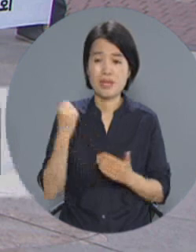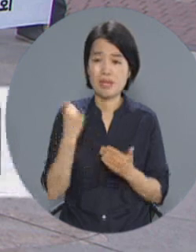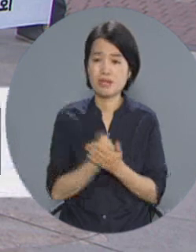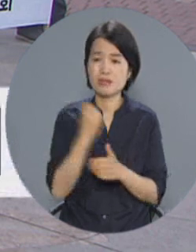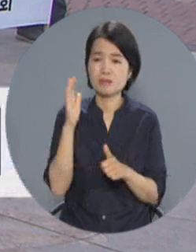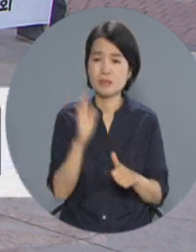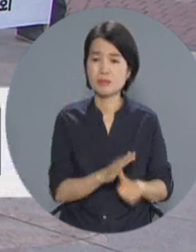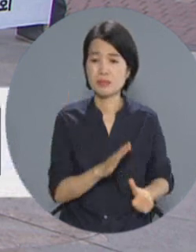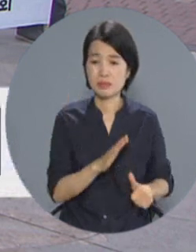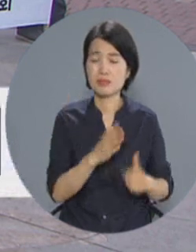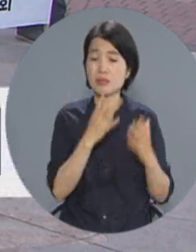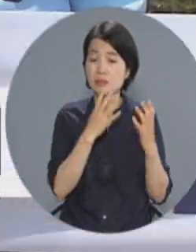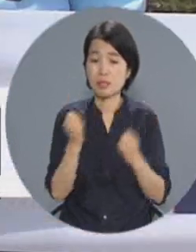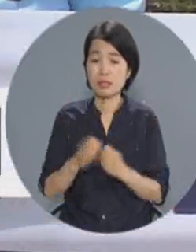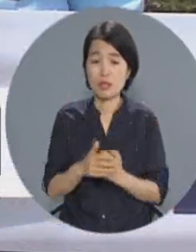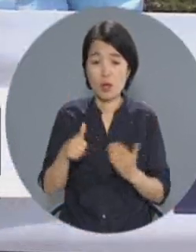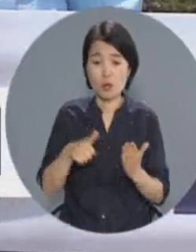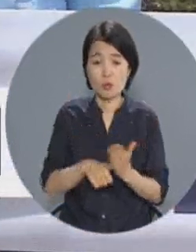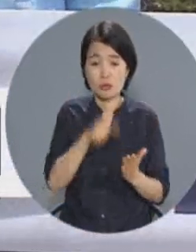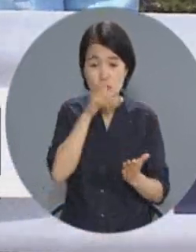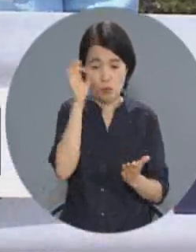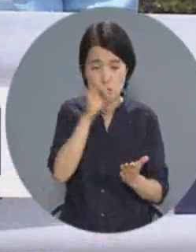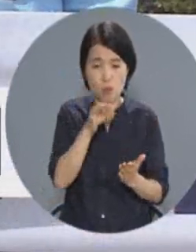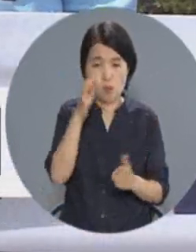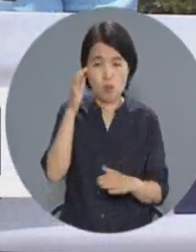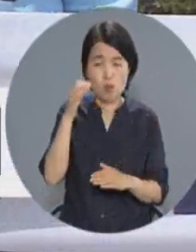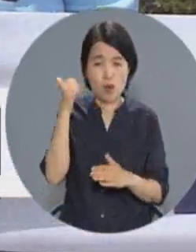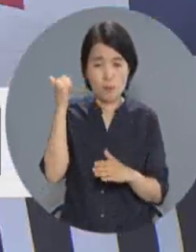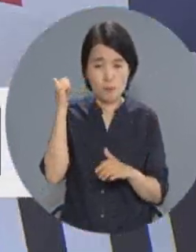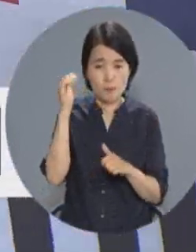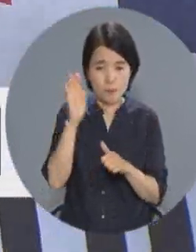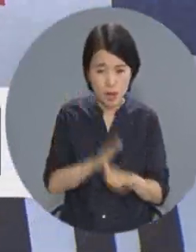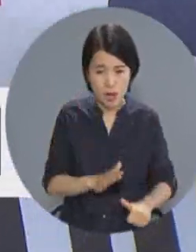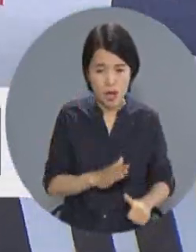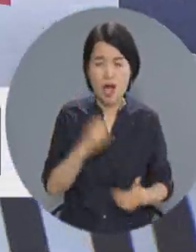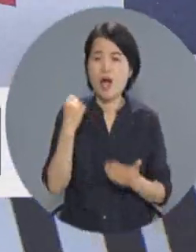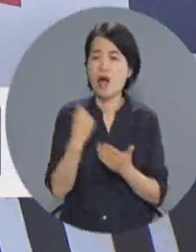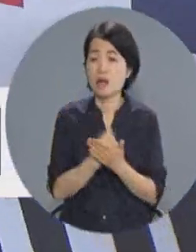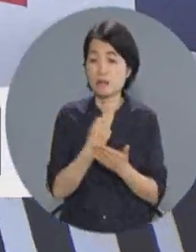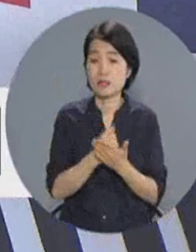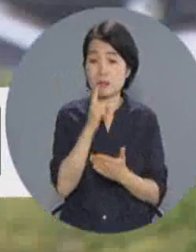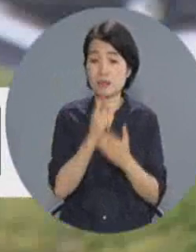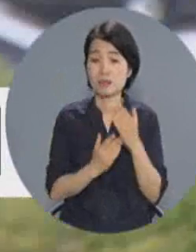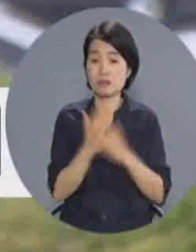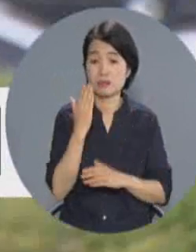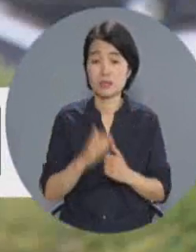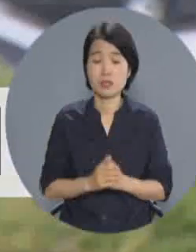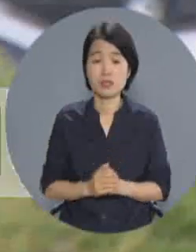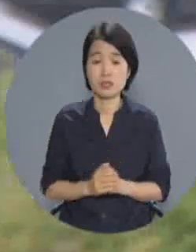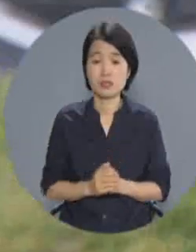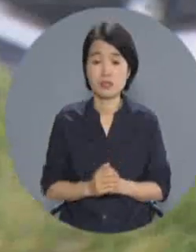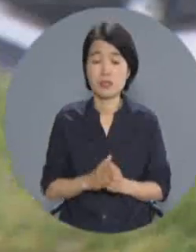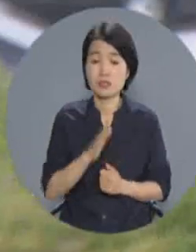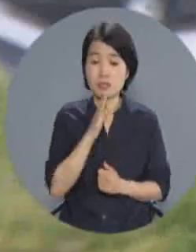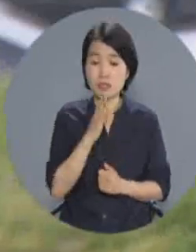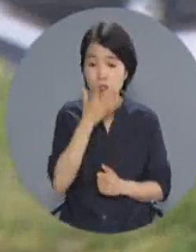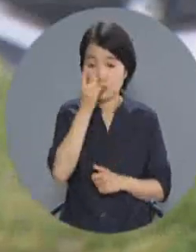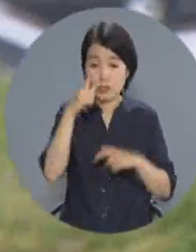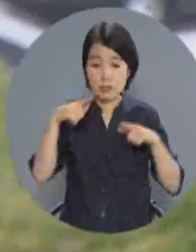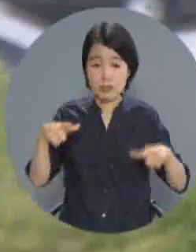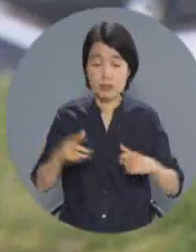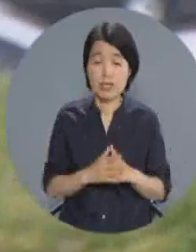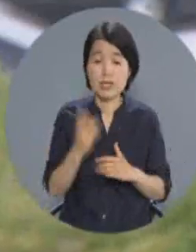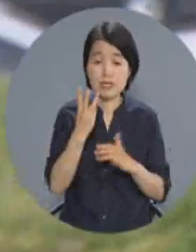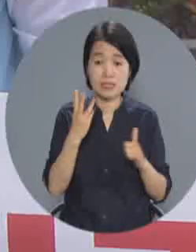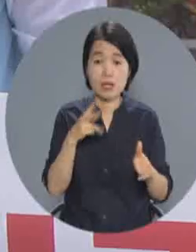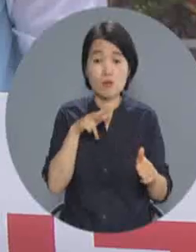많아 득표율로 볼 때는 오히려 최종 성적이 아쉽다는 분석이 나올 정도입니다. 실제로 순천 지역에서만